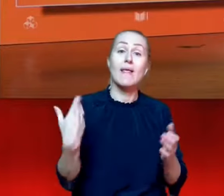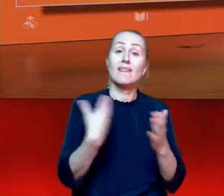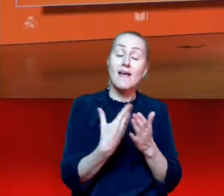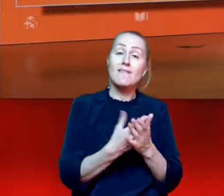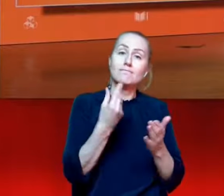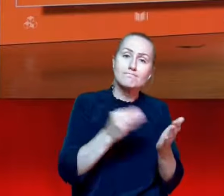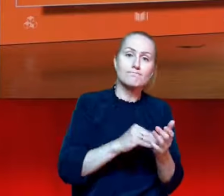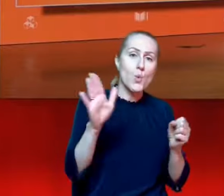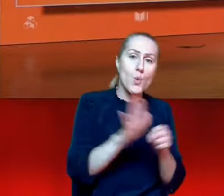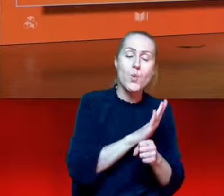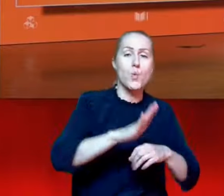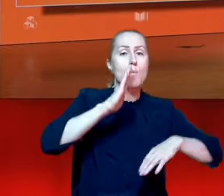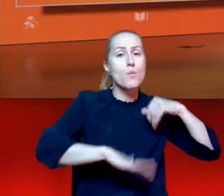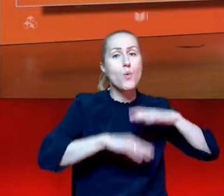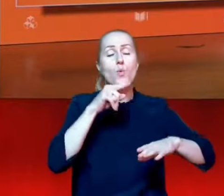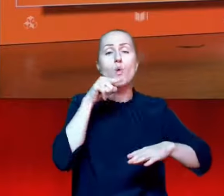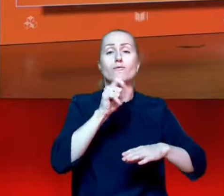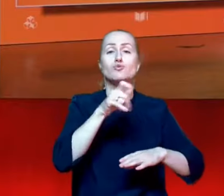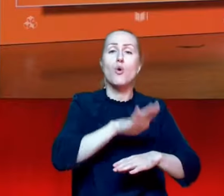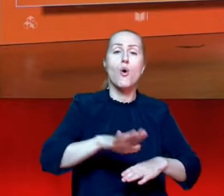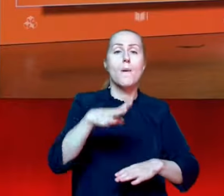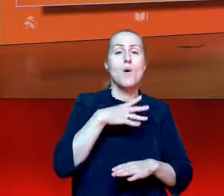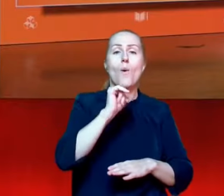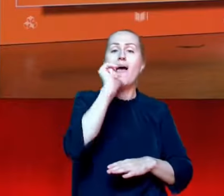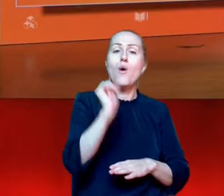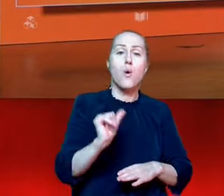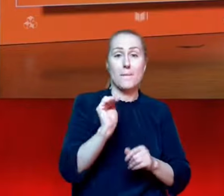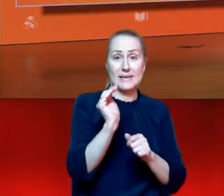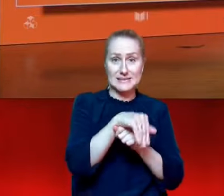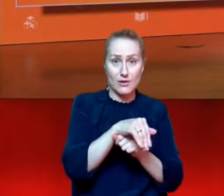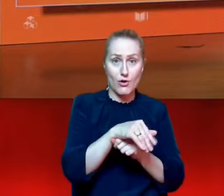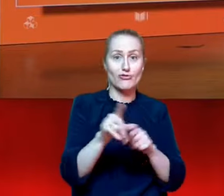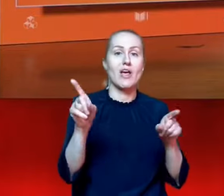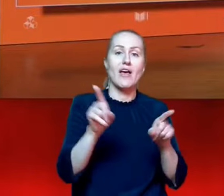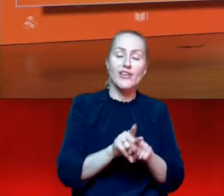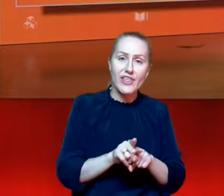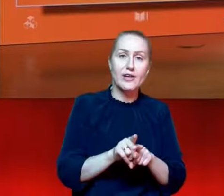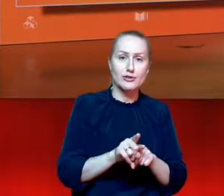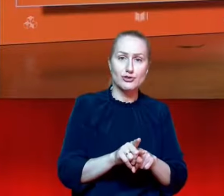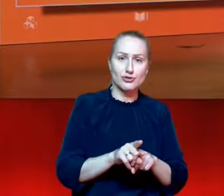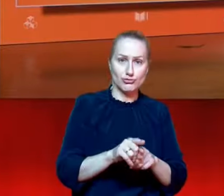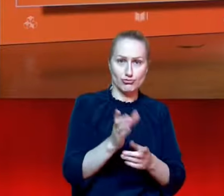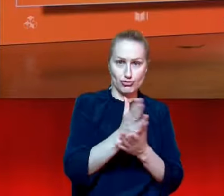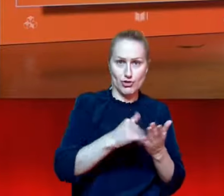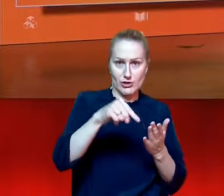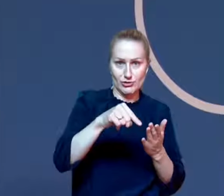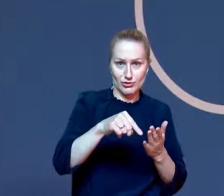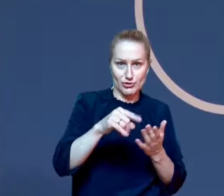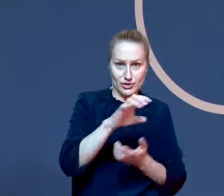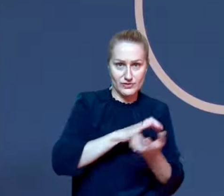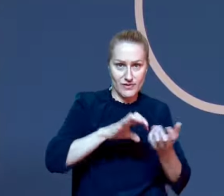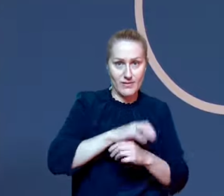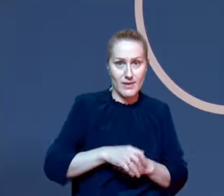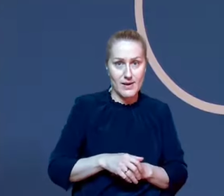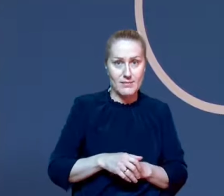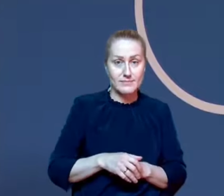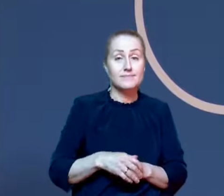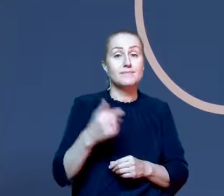w części Europy Zachodniej i części naszego świata. A więc patrząc z punktu